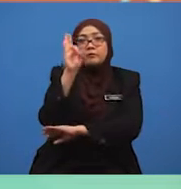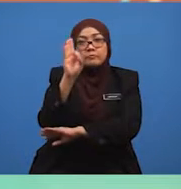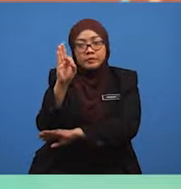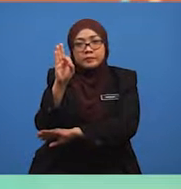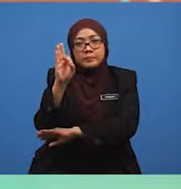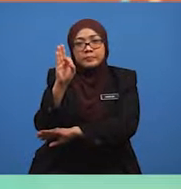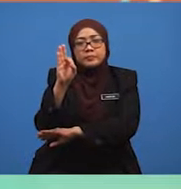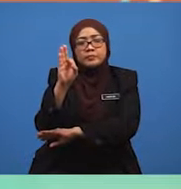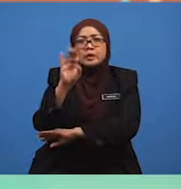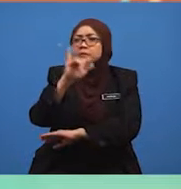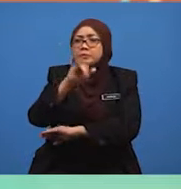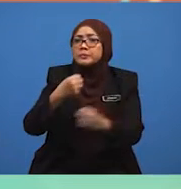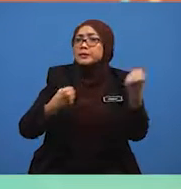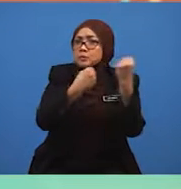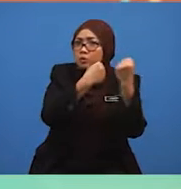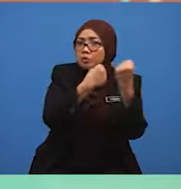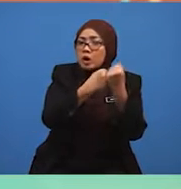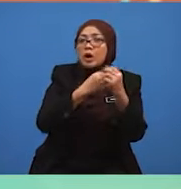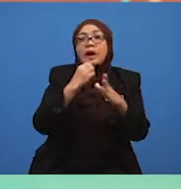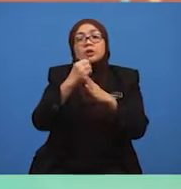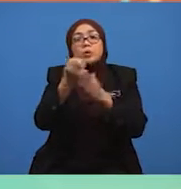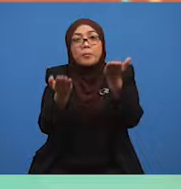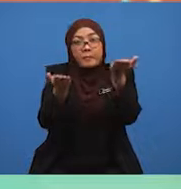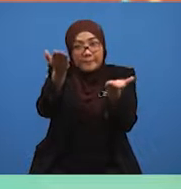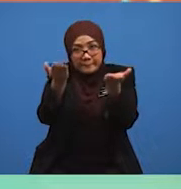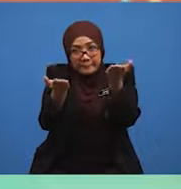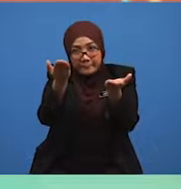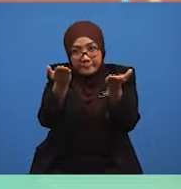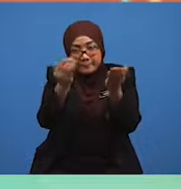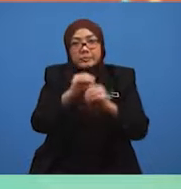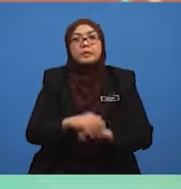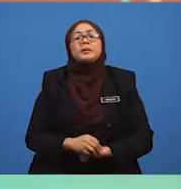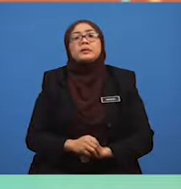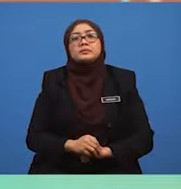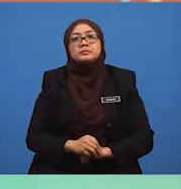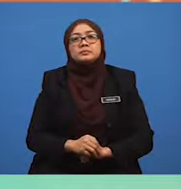atau pengimbang. Oleh itu, di manakah letaknya fulcrum?